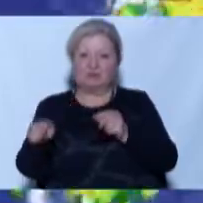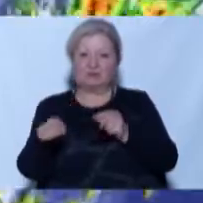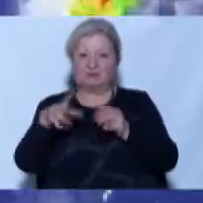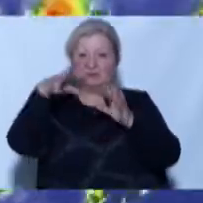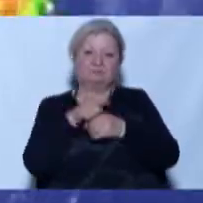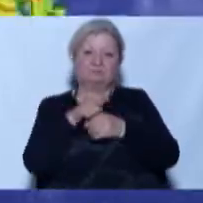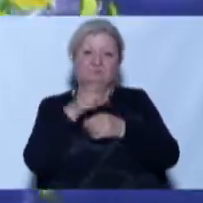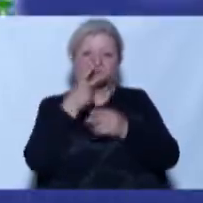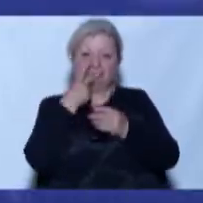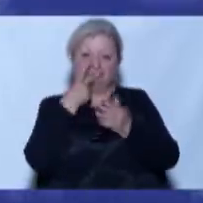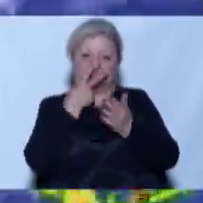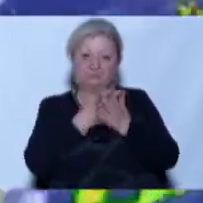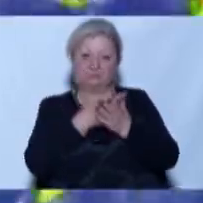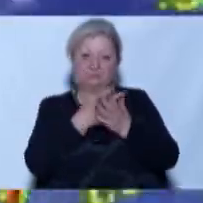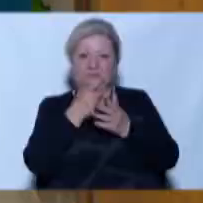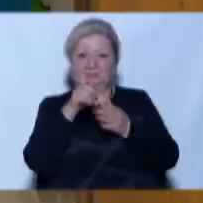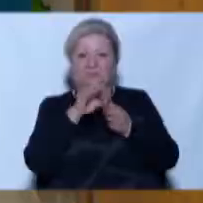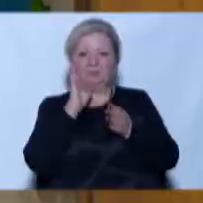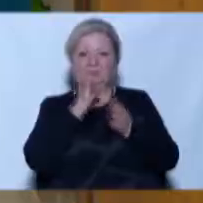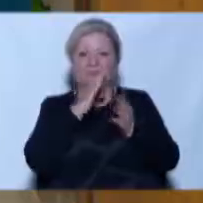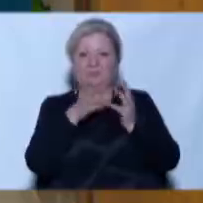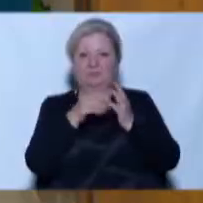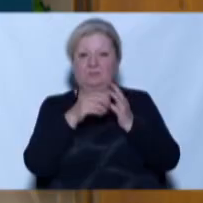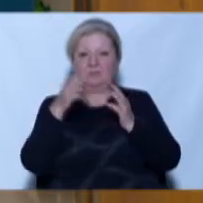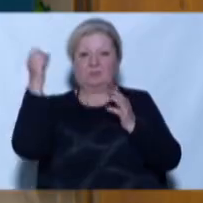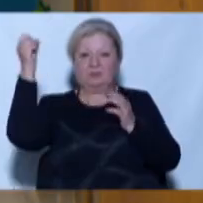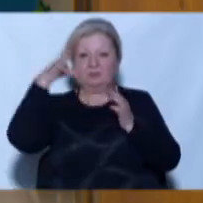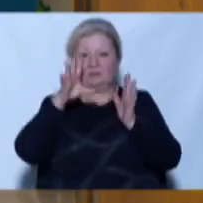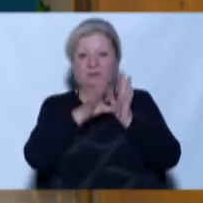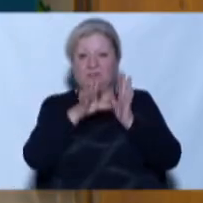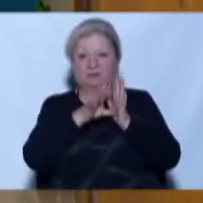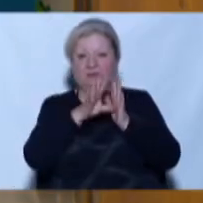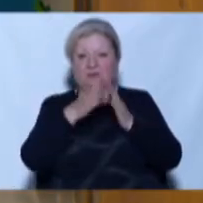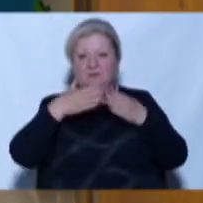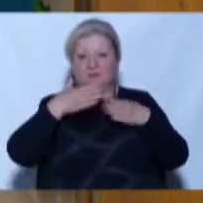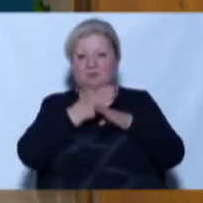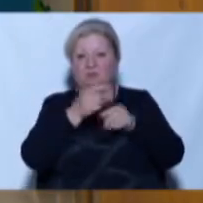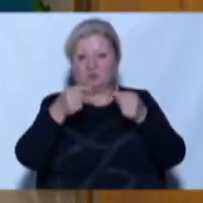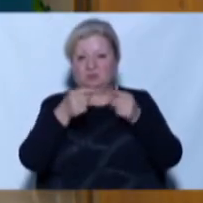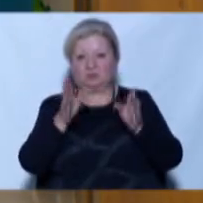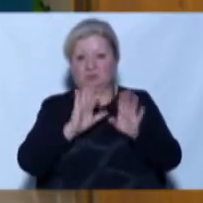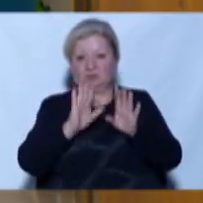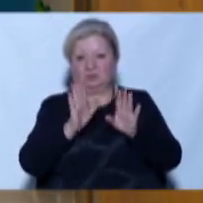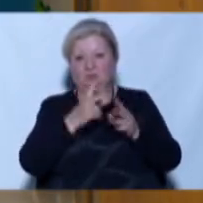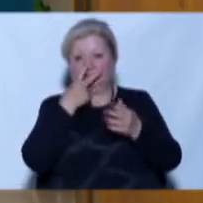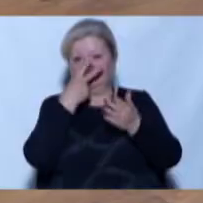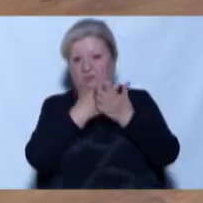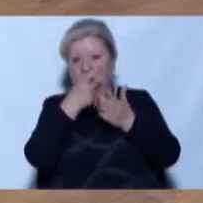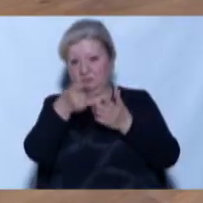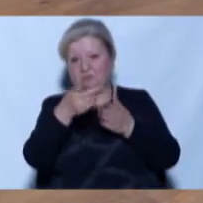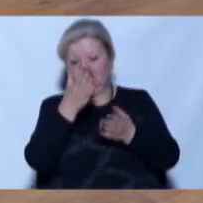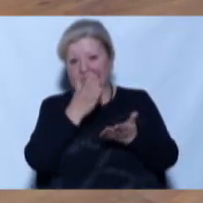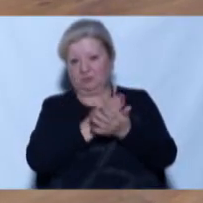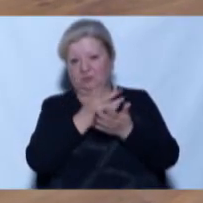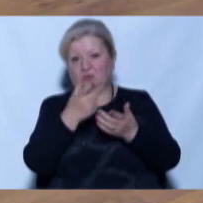საკვებად იქცევა. როგორც გითხარით, დედამიწაზე მზის ენერგია არათანაბრად ნაწილდება და ზუსტად ეს არის, თუ შეხედავთ ამას,